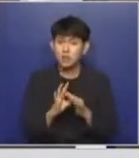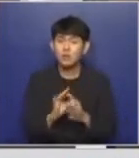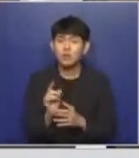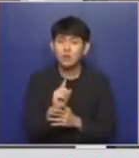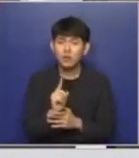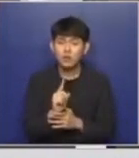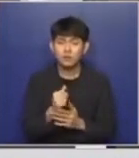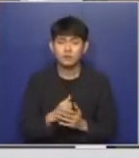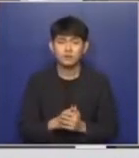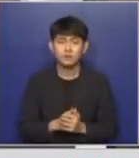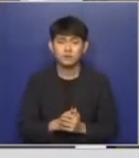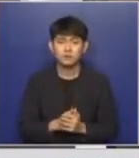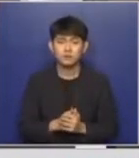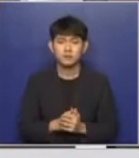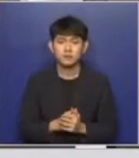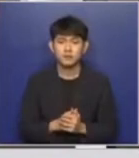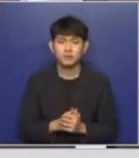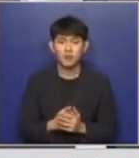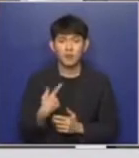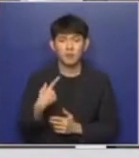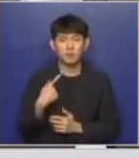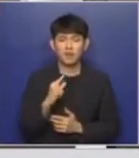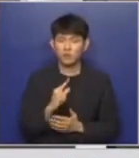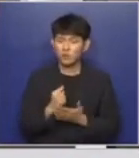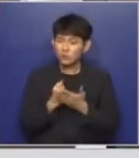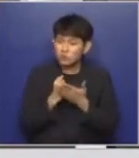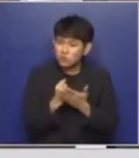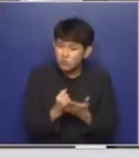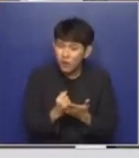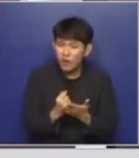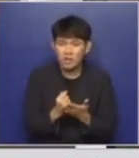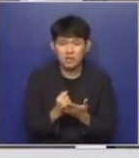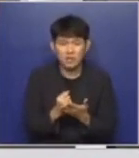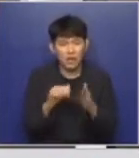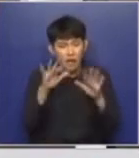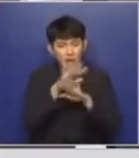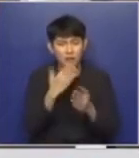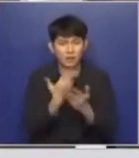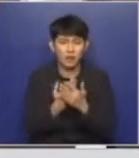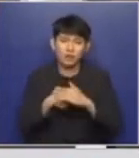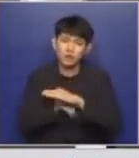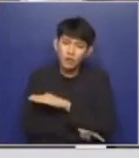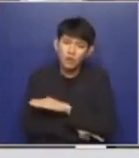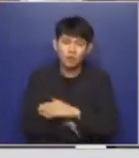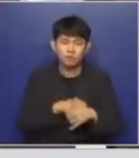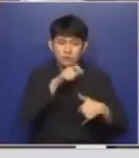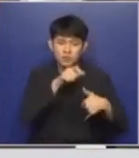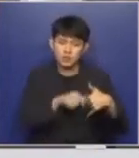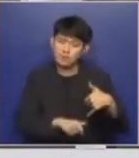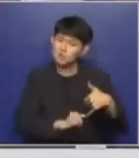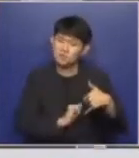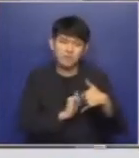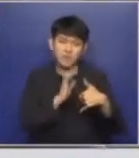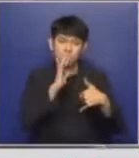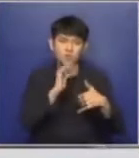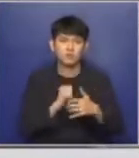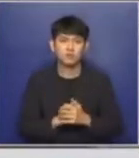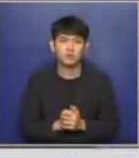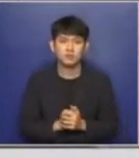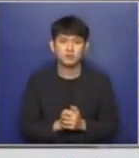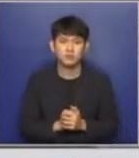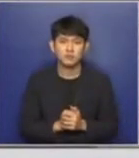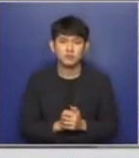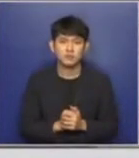ให้เอื้อประโยชน์ต่อการทุจริตประพฤติมิชอบนะครับขอสไลด์ด้วยครับ